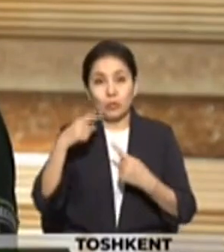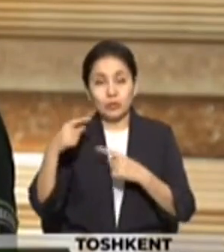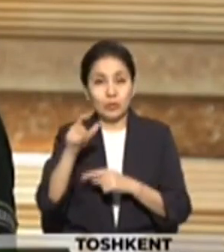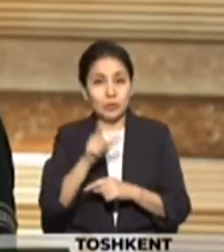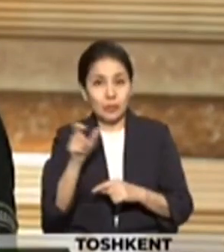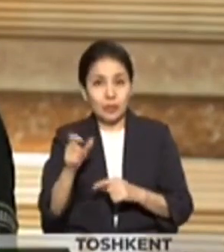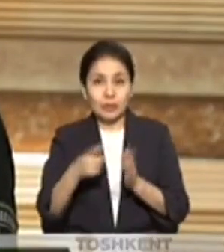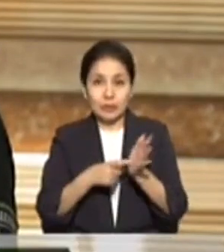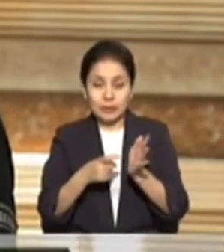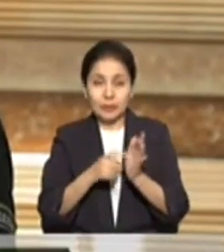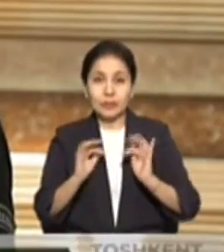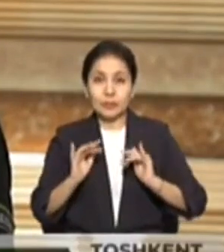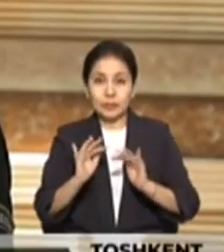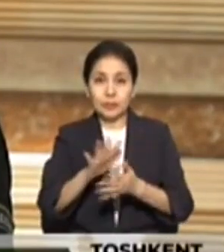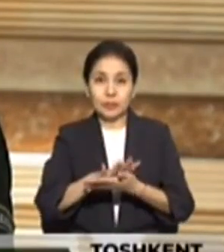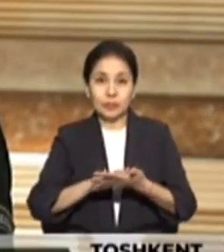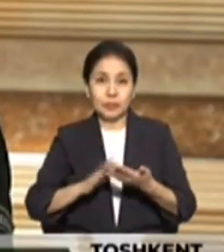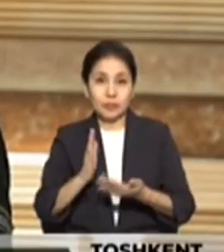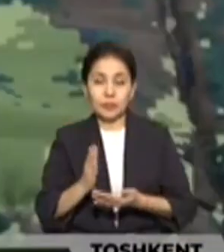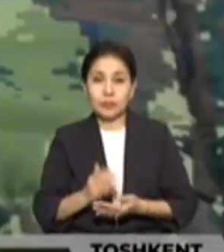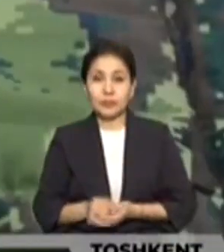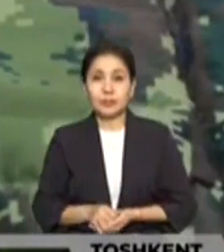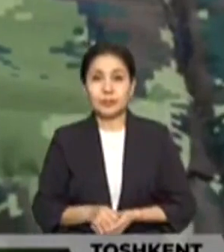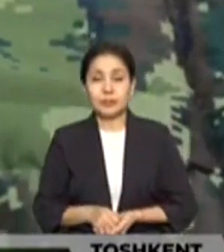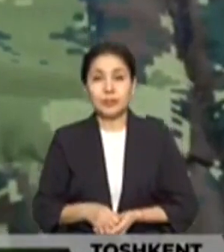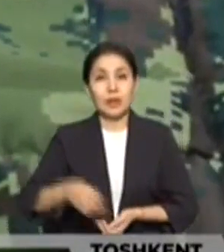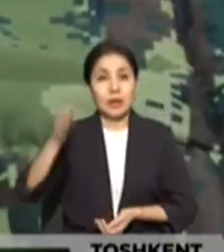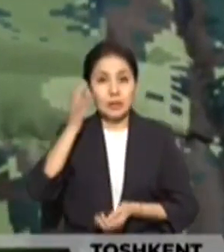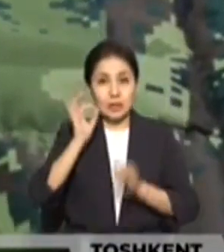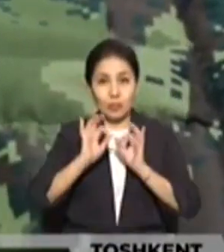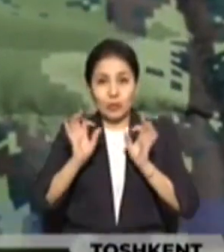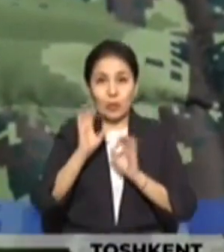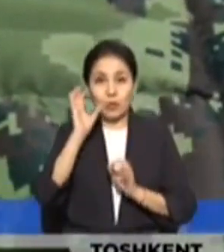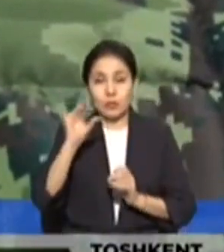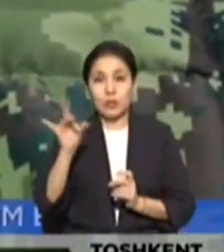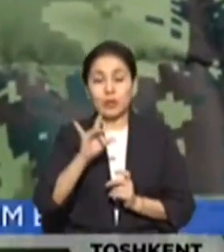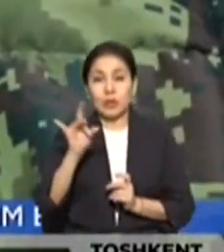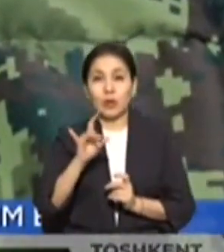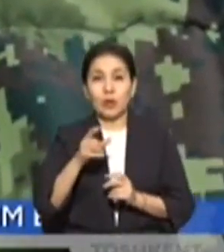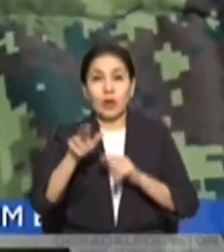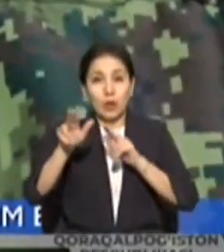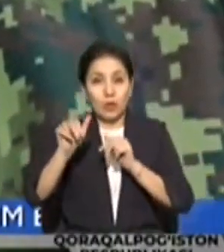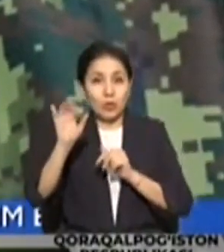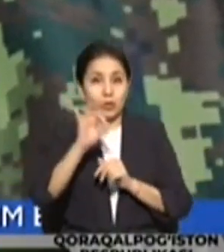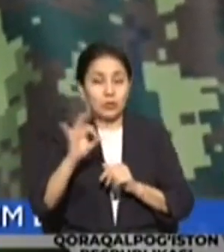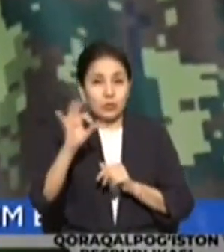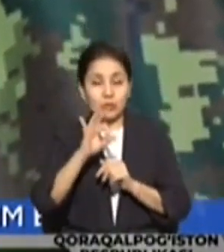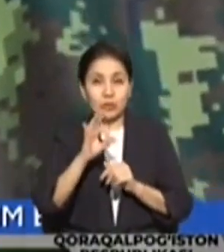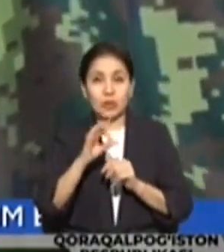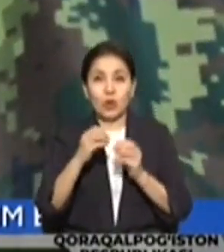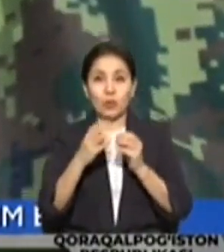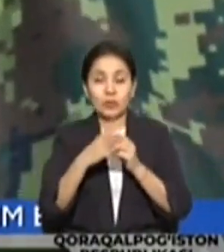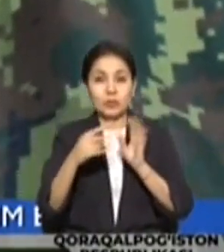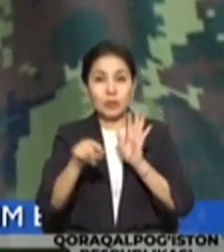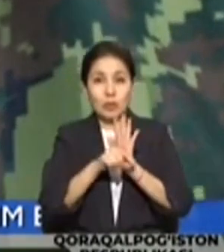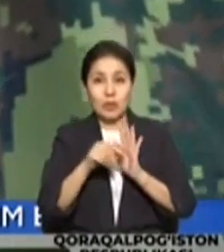tomonidan tergovga qadar tekshiruv harakatlari olib borilmoqda. Eslatib o'tamiz, O'zbekiston Respublikasining qurol to'g'risidagi qonunining